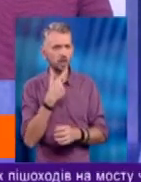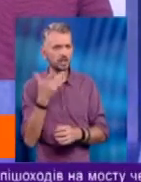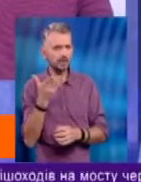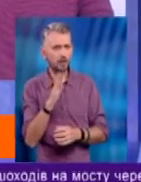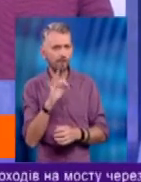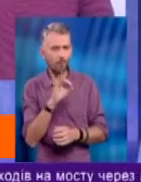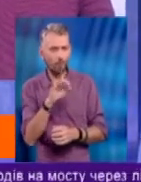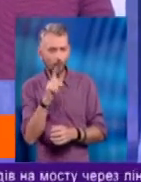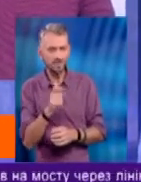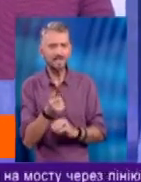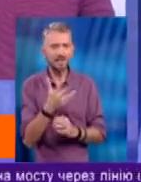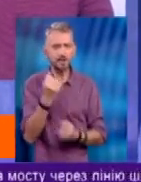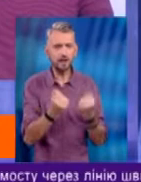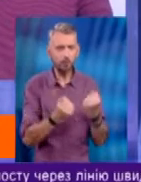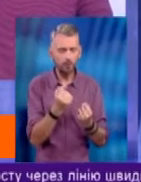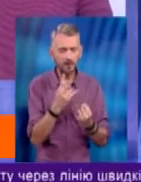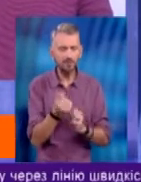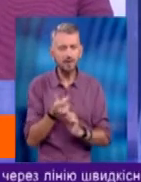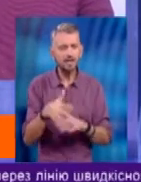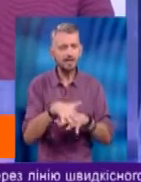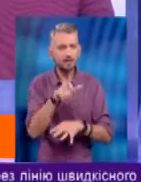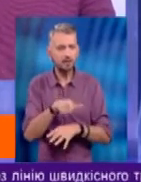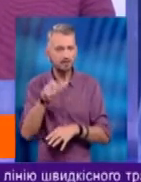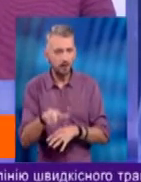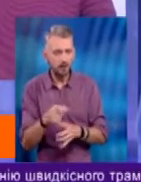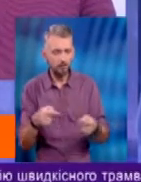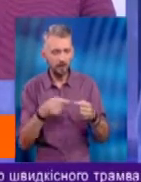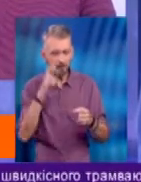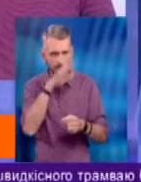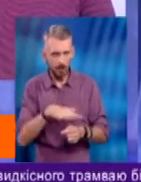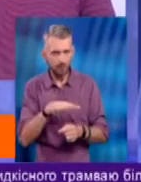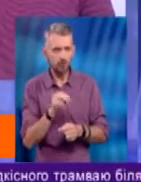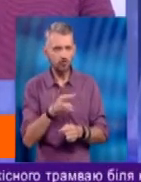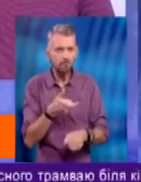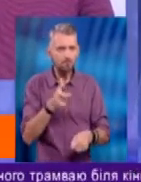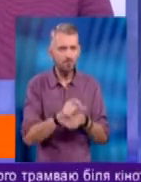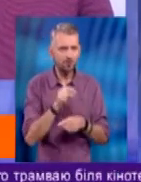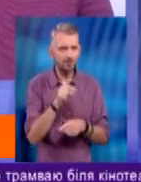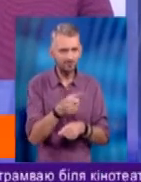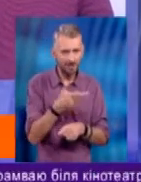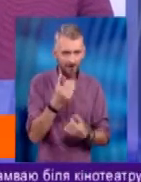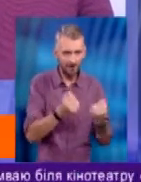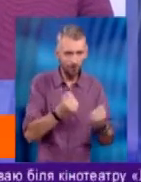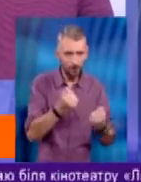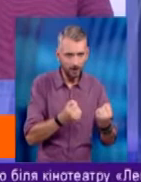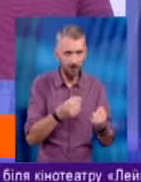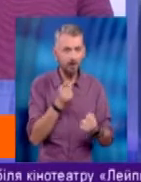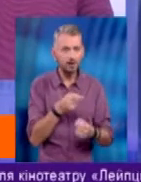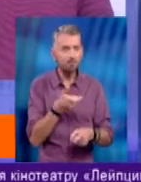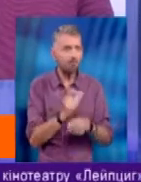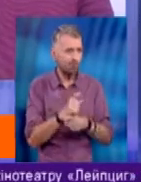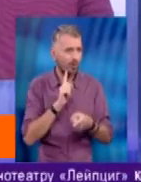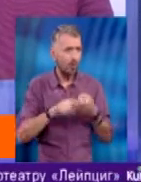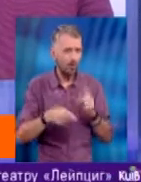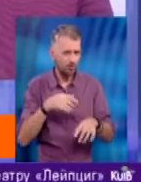ВООЗ. Кількість автомобілів на кількість населення в певній країні. І чим більше ця кількість, тим більше... Це логічно,